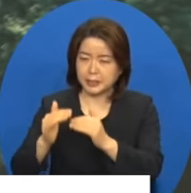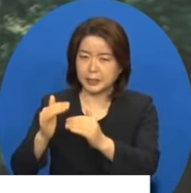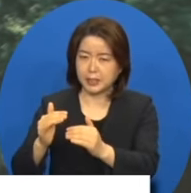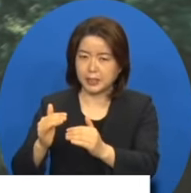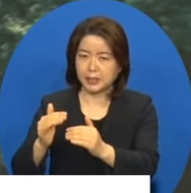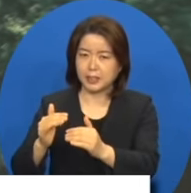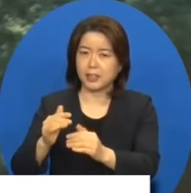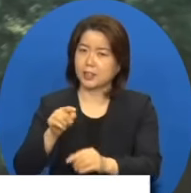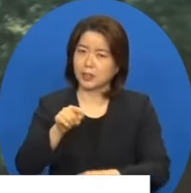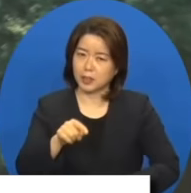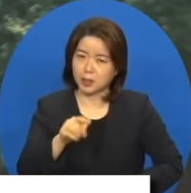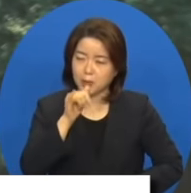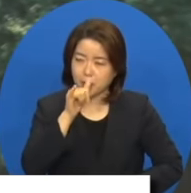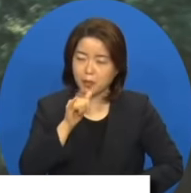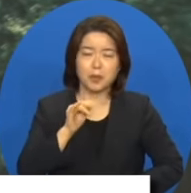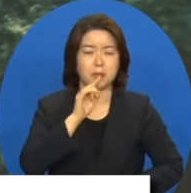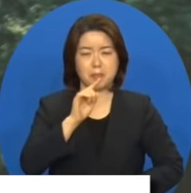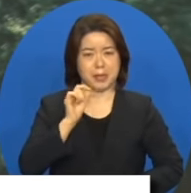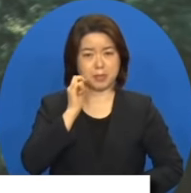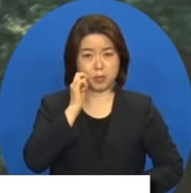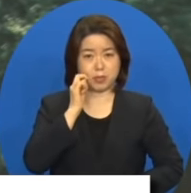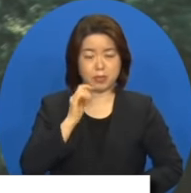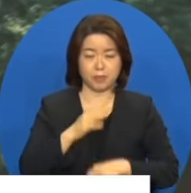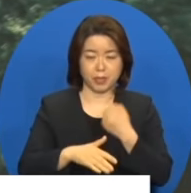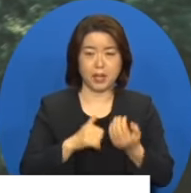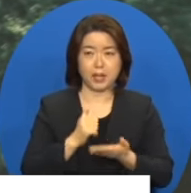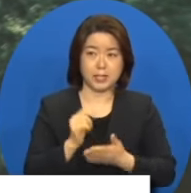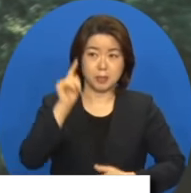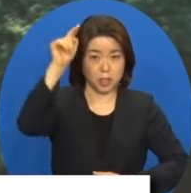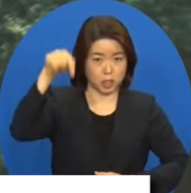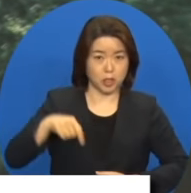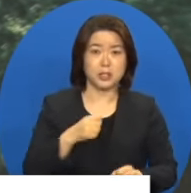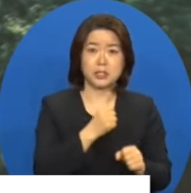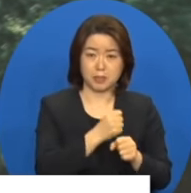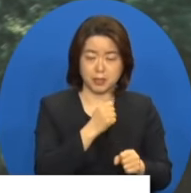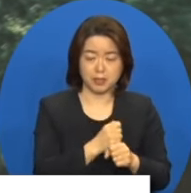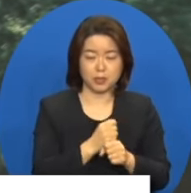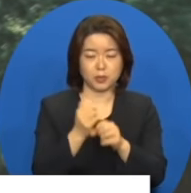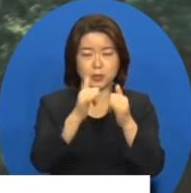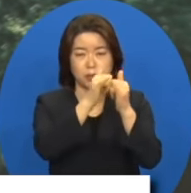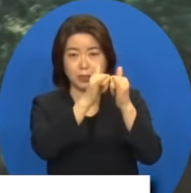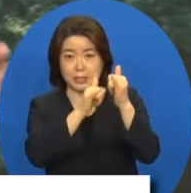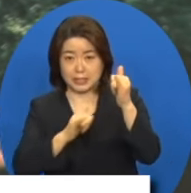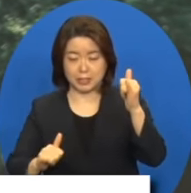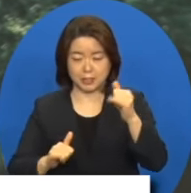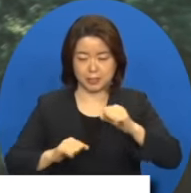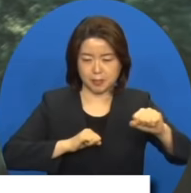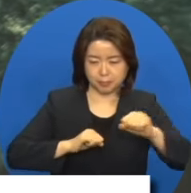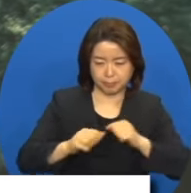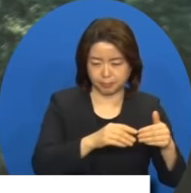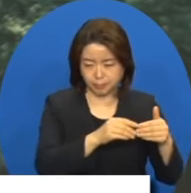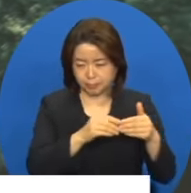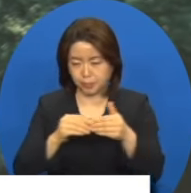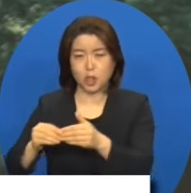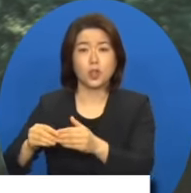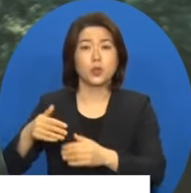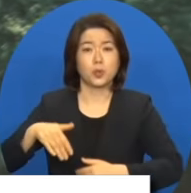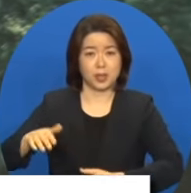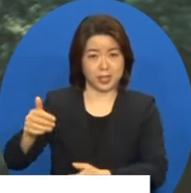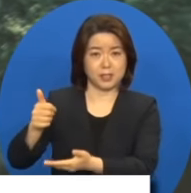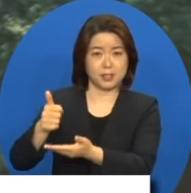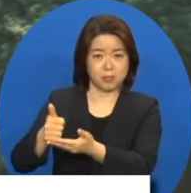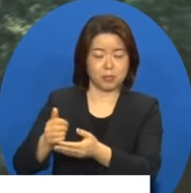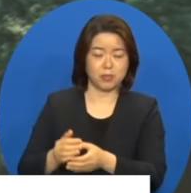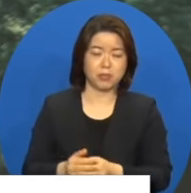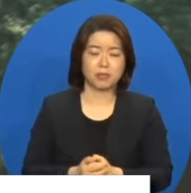겁니다. 하나님은 천지를 지으시고 또 역사를 이끌어 가시잖아요. 하나님께서